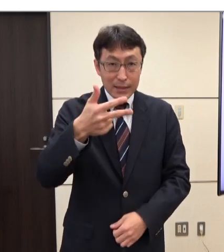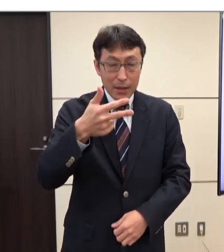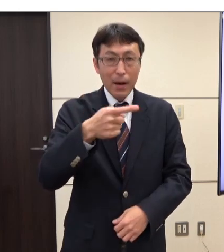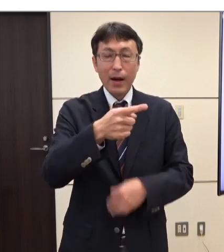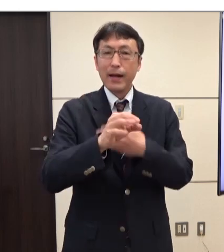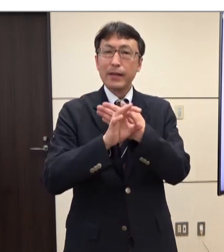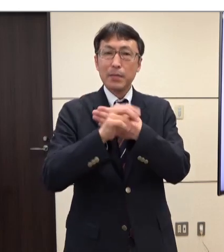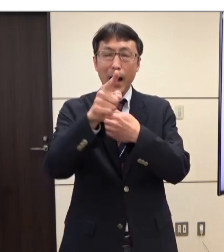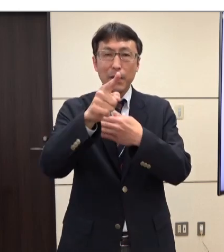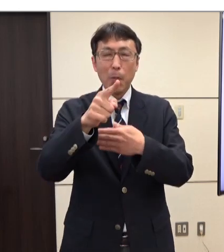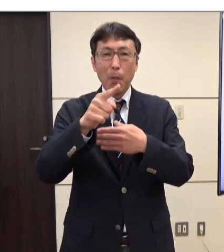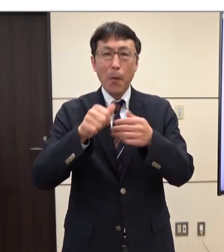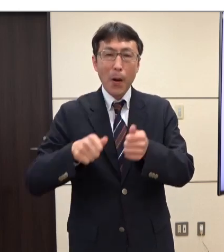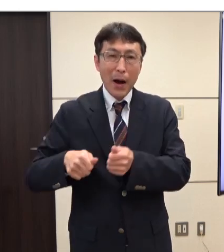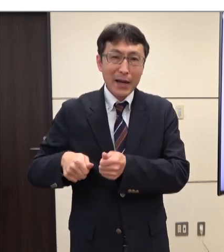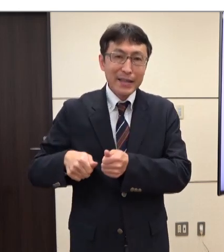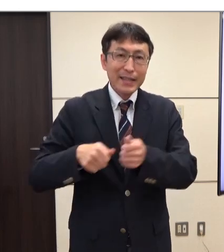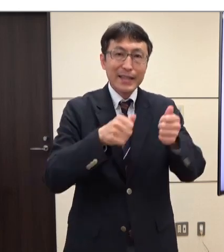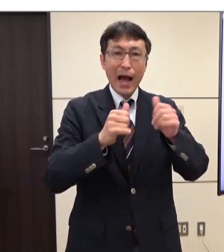の帰還用に、